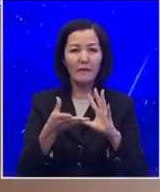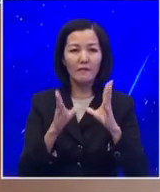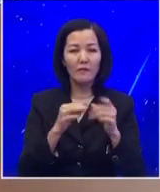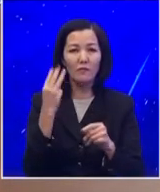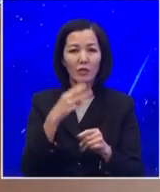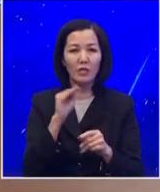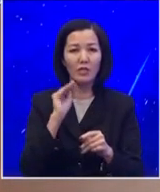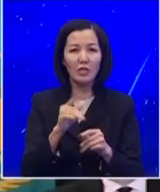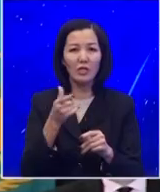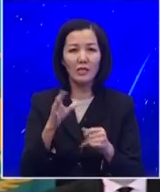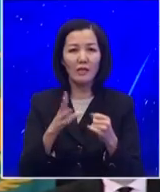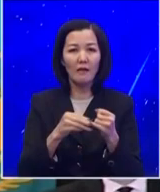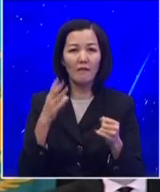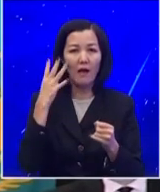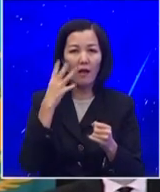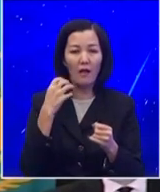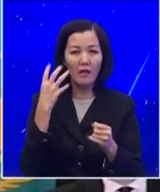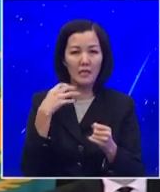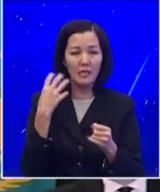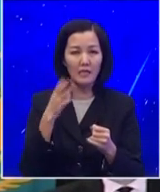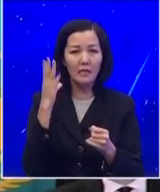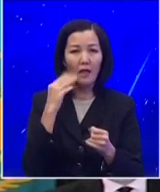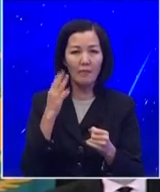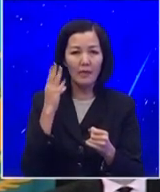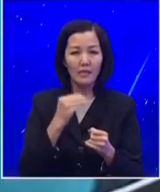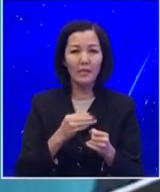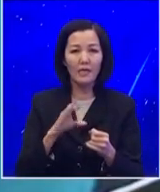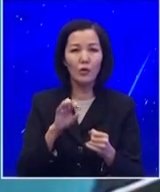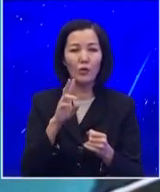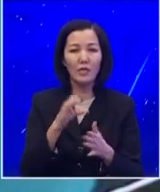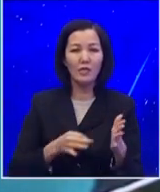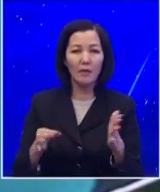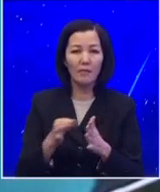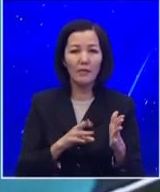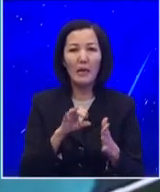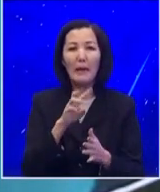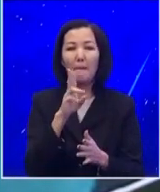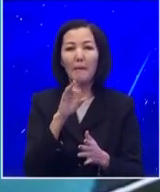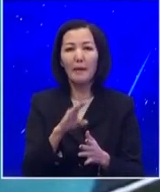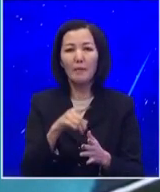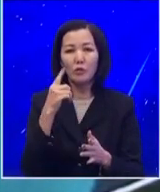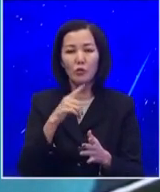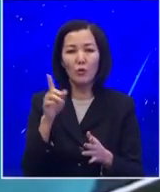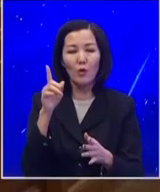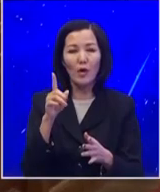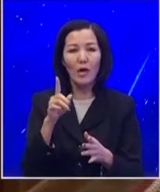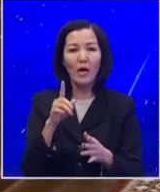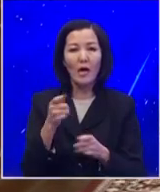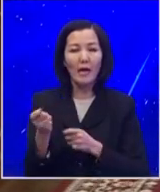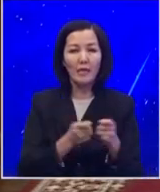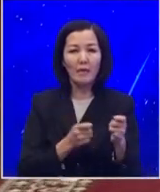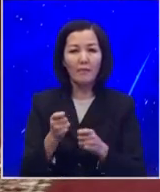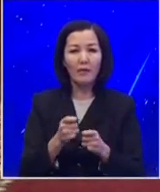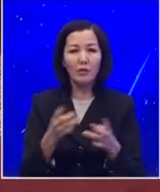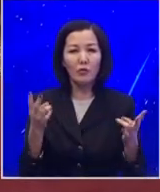тысяч гектаров в Кызылординской, Алматинской и Туркестанской областях. Аскар Мамин указал, что акиматам следует строго